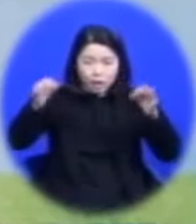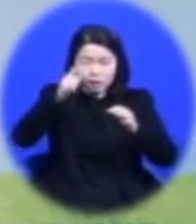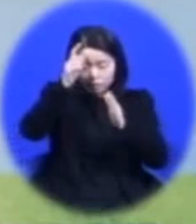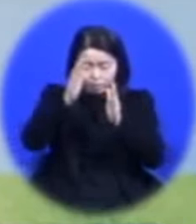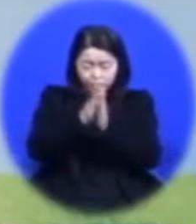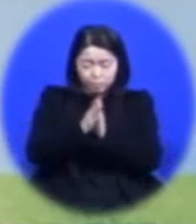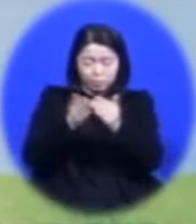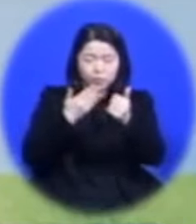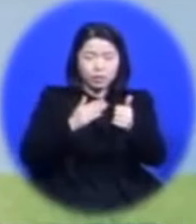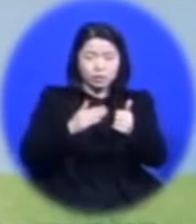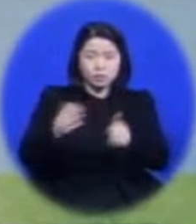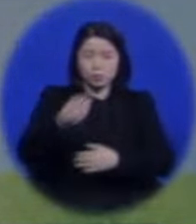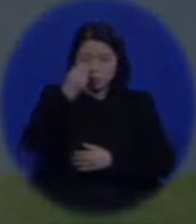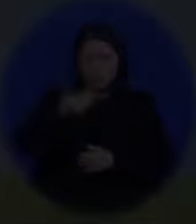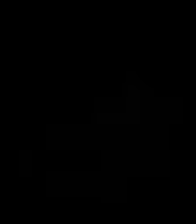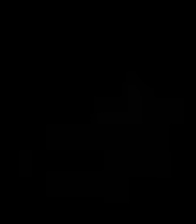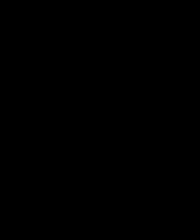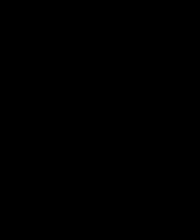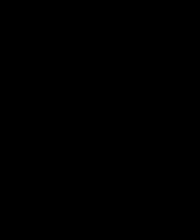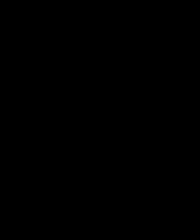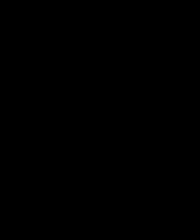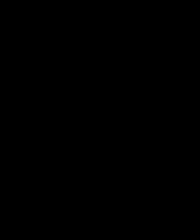기도하시고 성찬을 받겠습니다